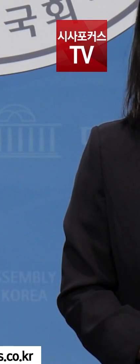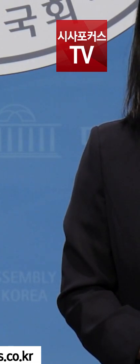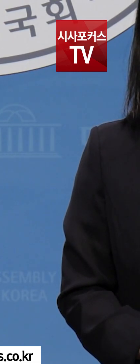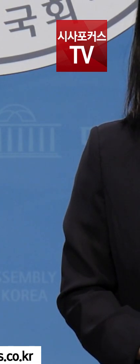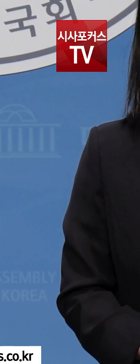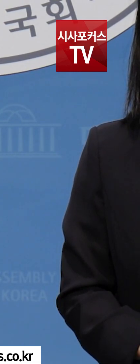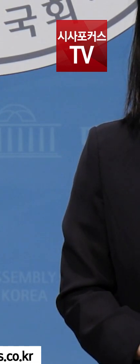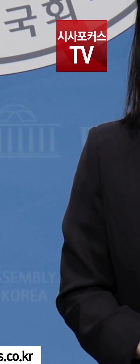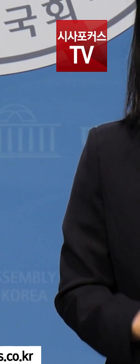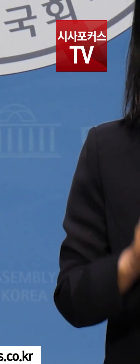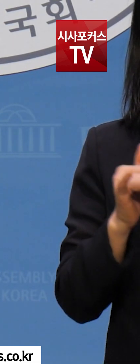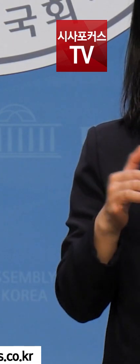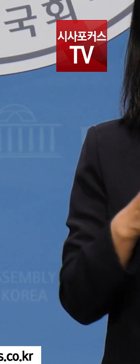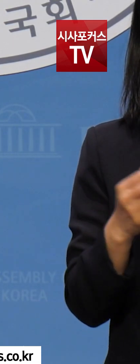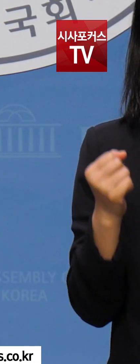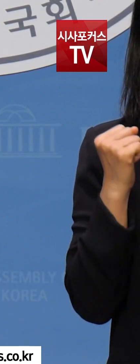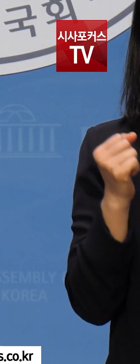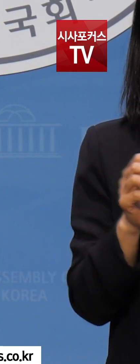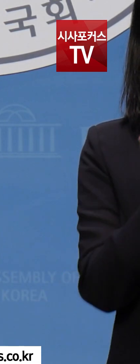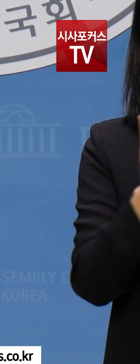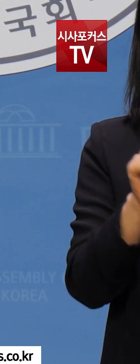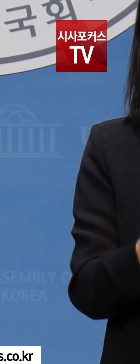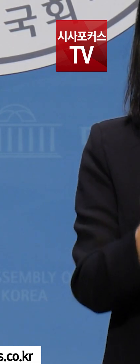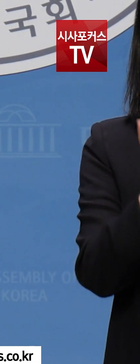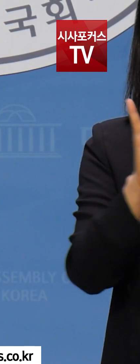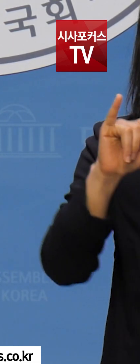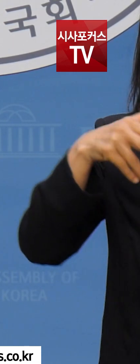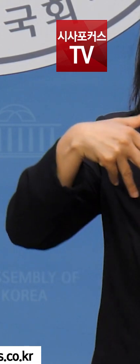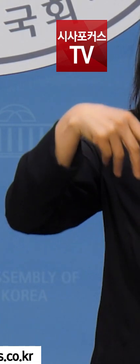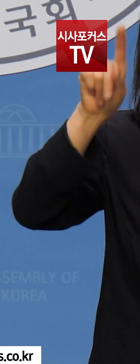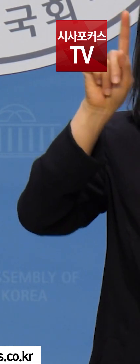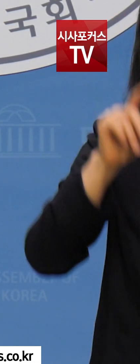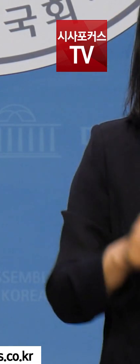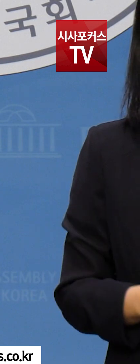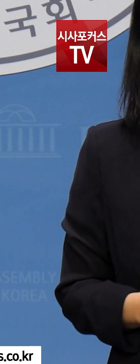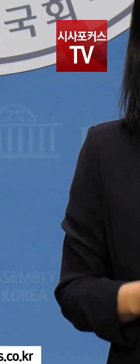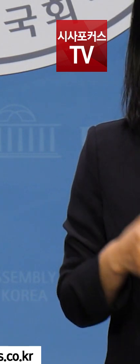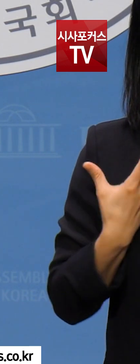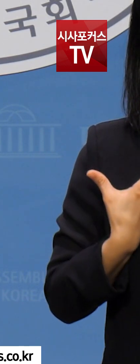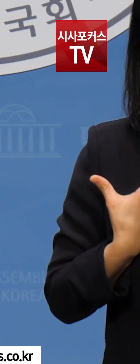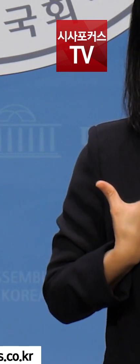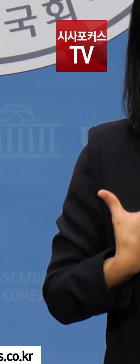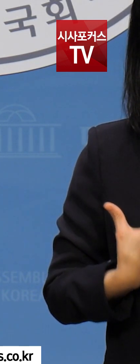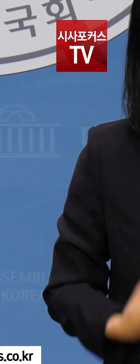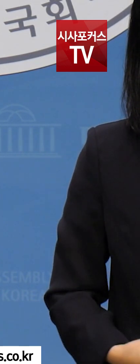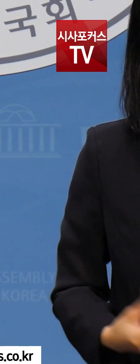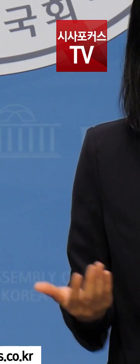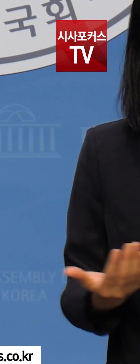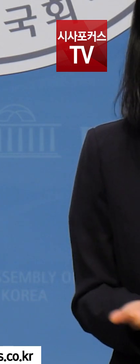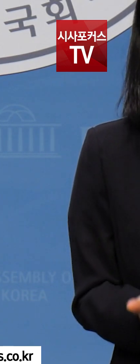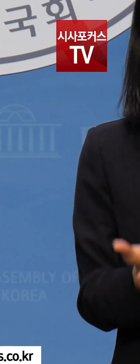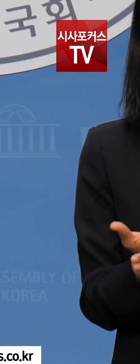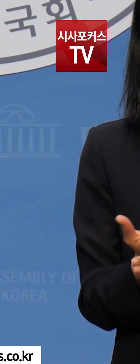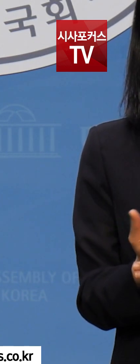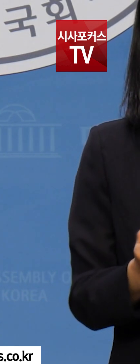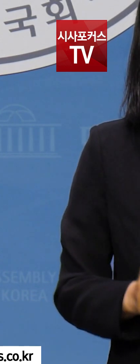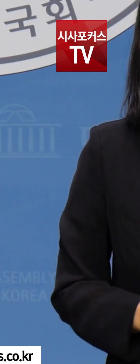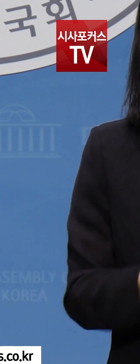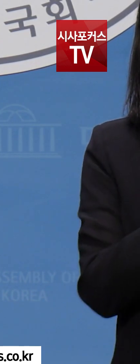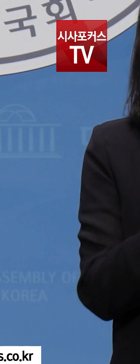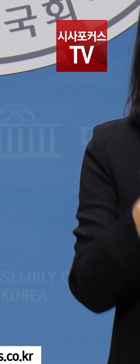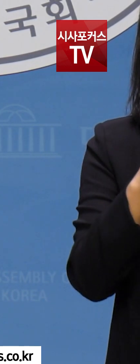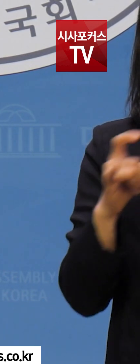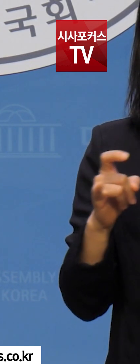상주문경 국민의힘 임의자 국회의원입니다. 참담한 일이 또다시 벌어졌습니다. 경기도 화성의 배터리